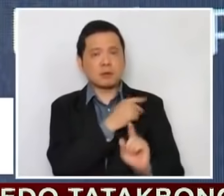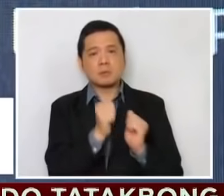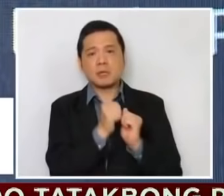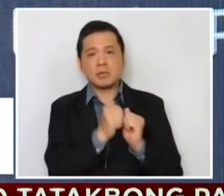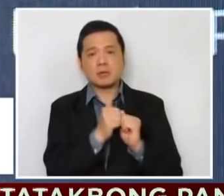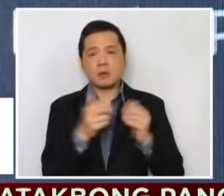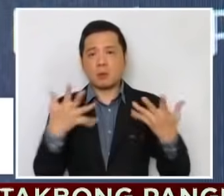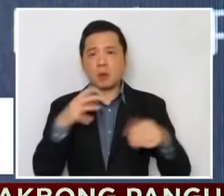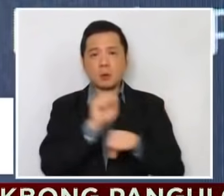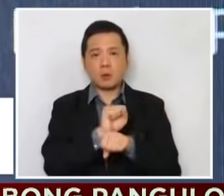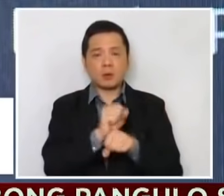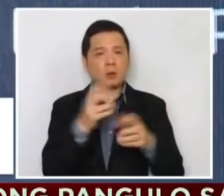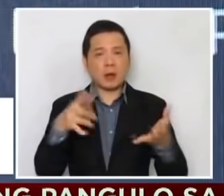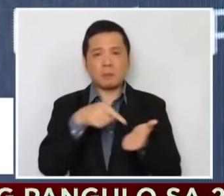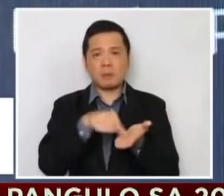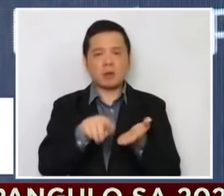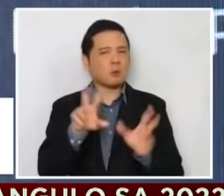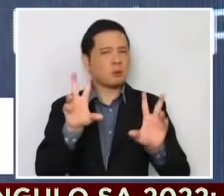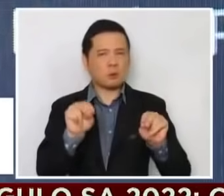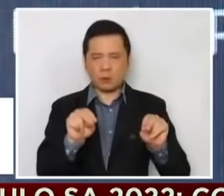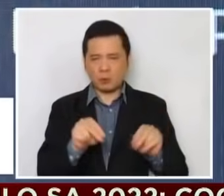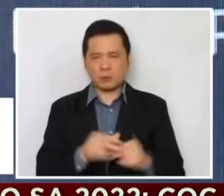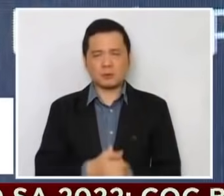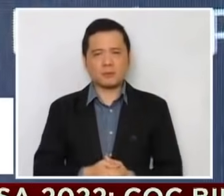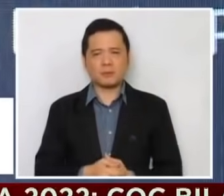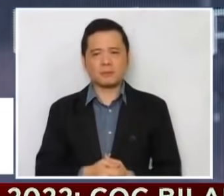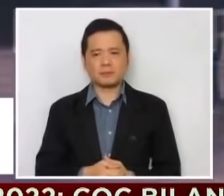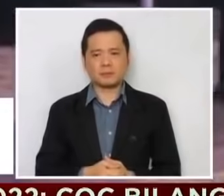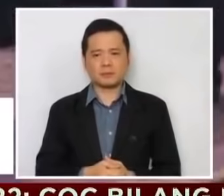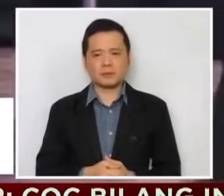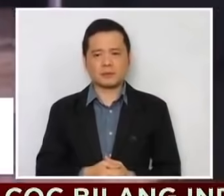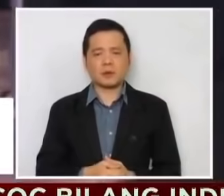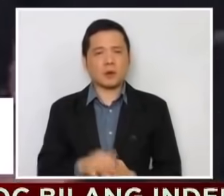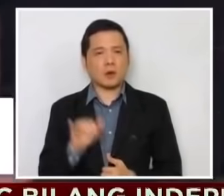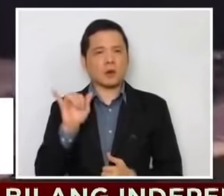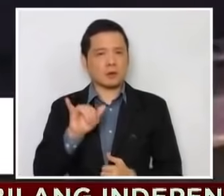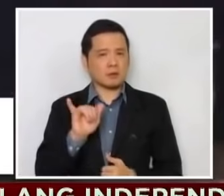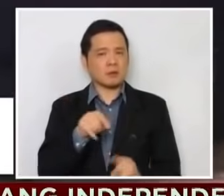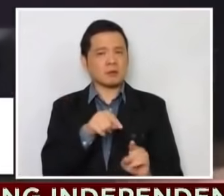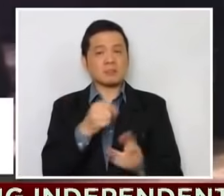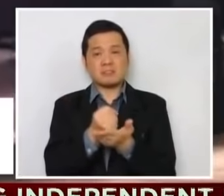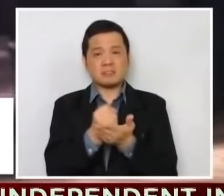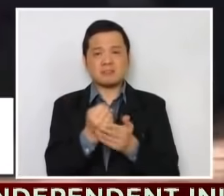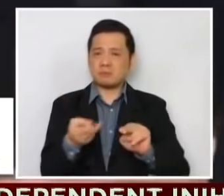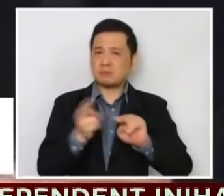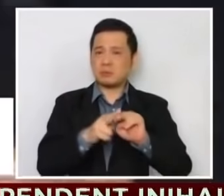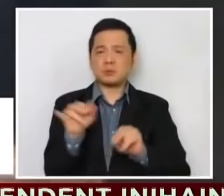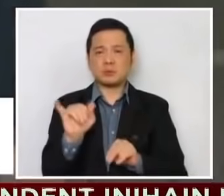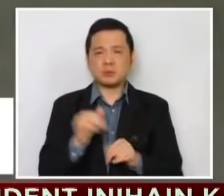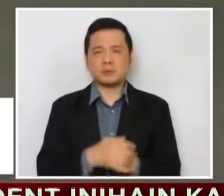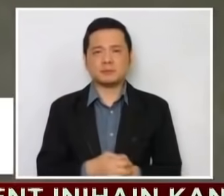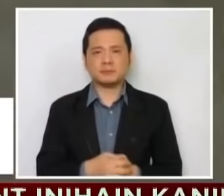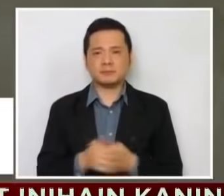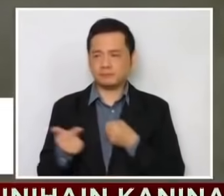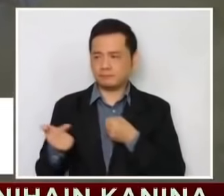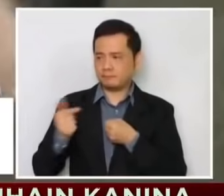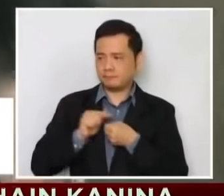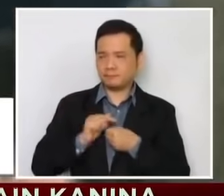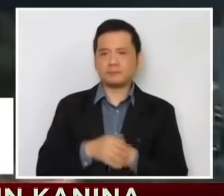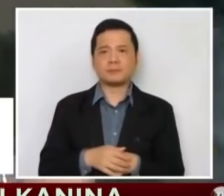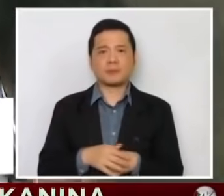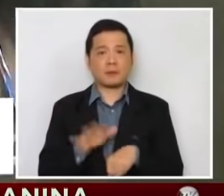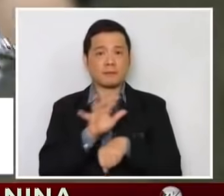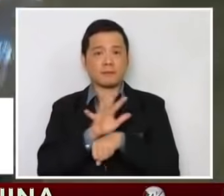pay. At yung hazardous pay po nila, itaas po natin. Bago mag-alas 5 ng hapon, humabol